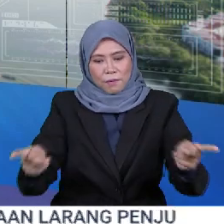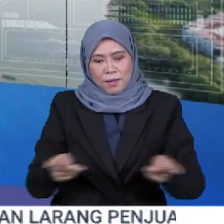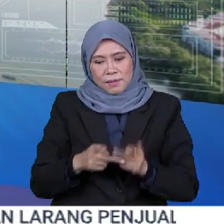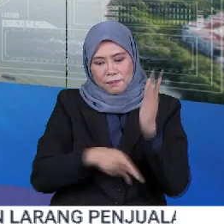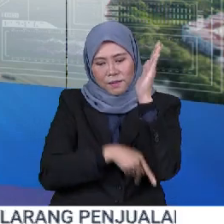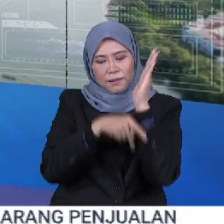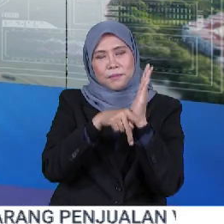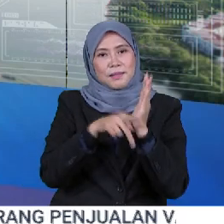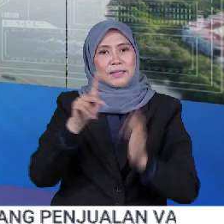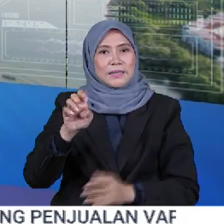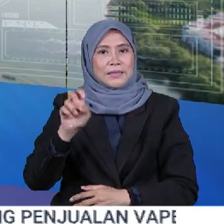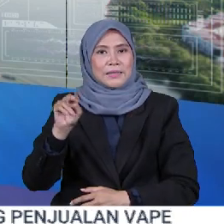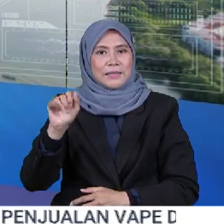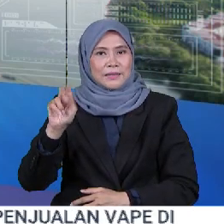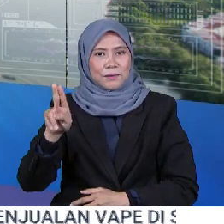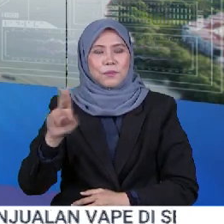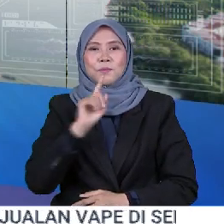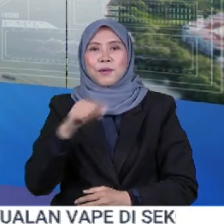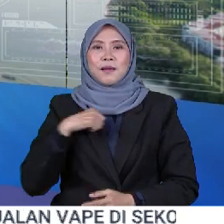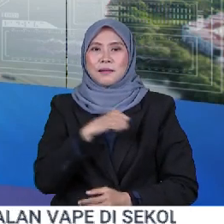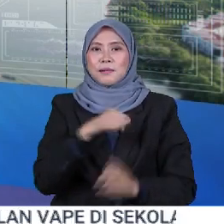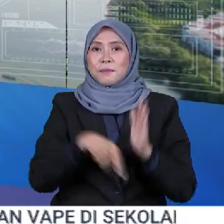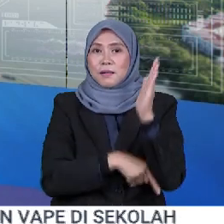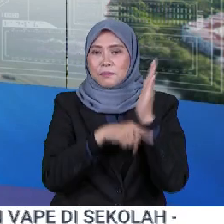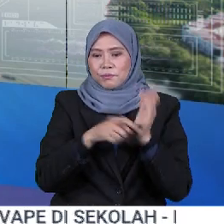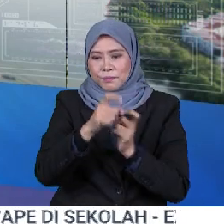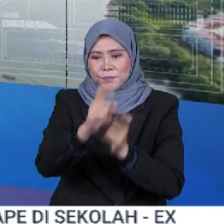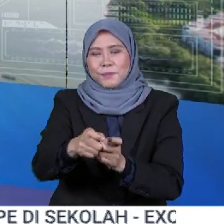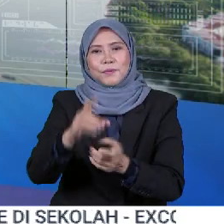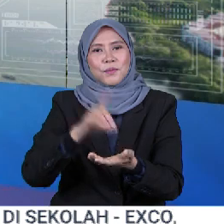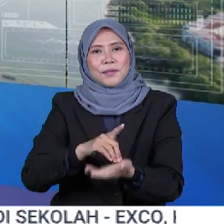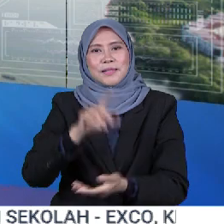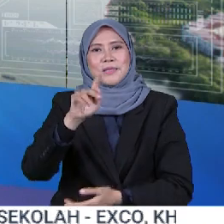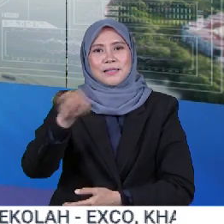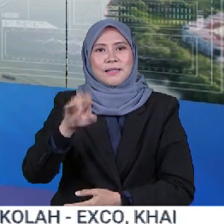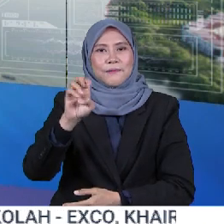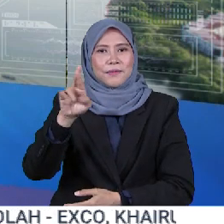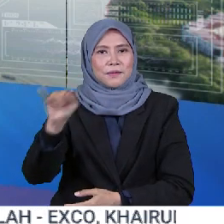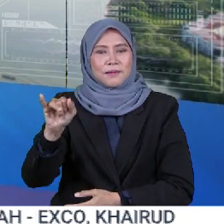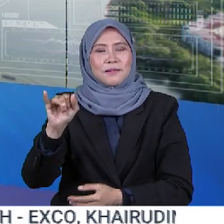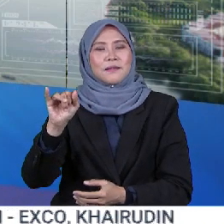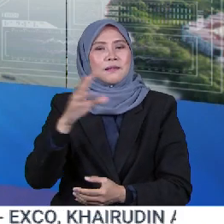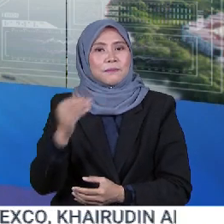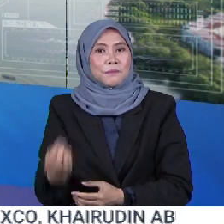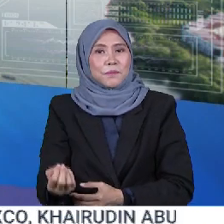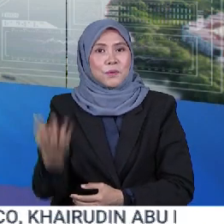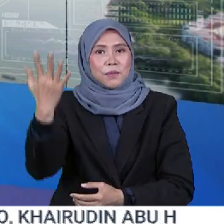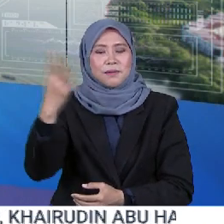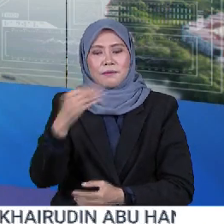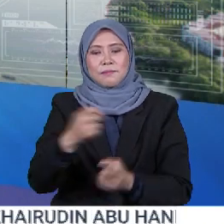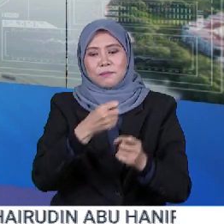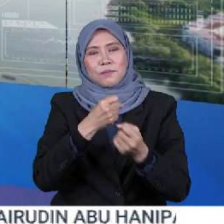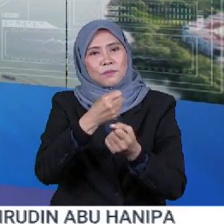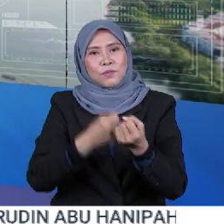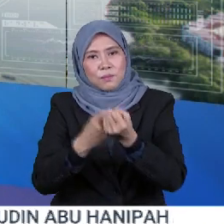Parlimen Keningau. Sumbangan disampaikan Ahli Parlimen Keningau Datuk Seri Panglima Dr. Jeffrey Kitingan dalam majlis berbuka puasa dan menyampaikan